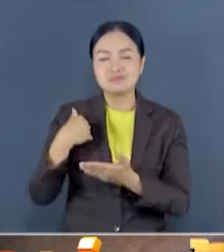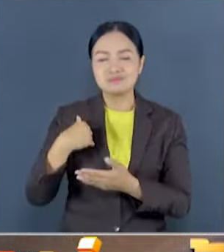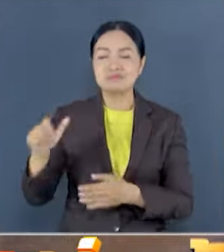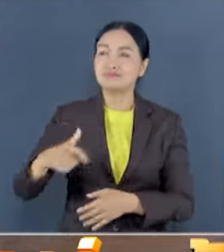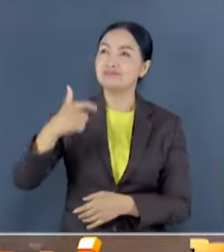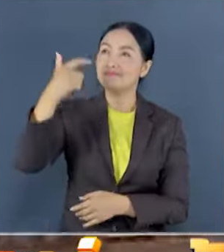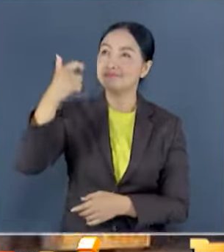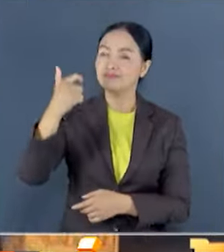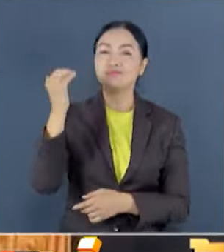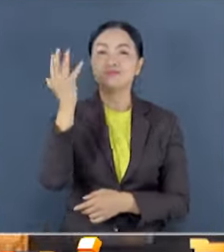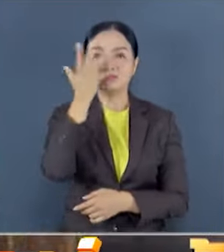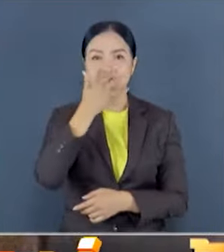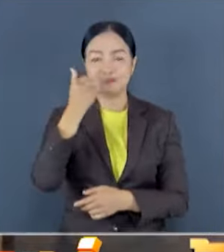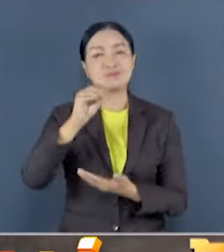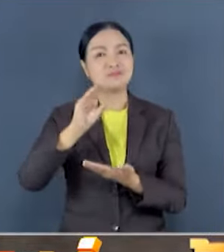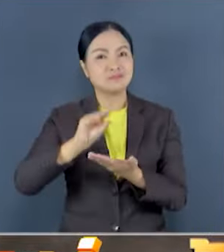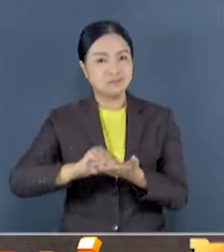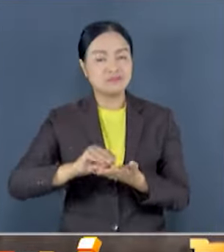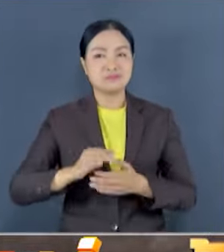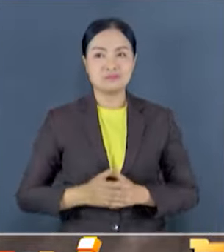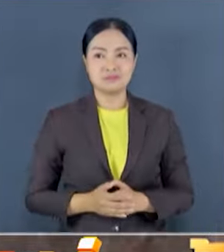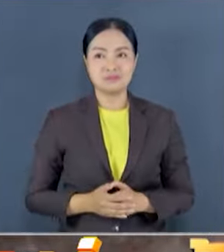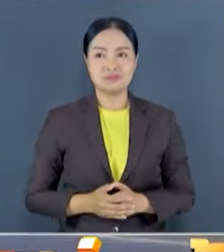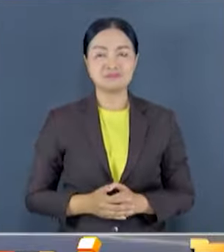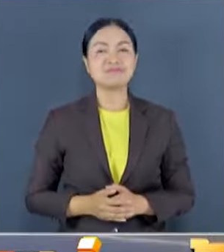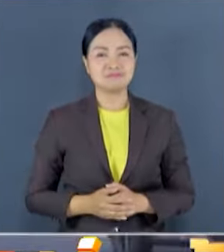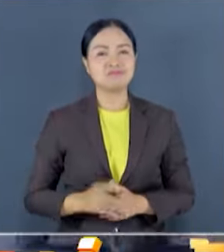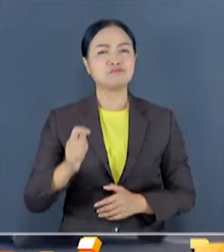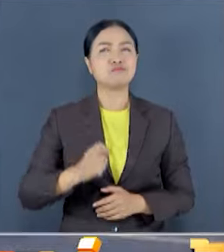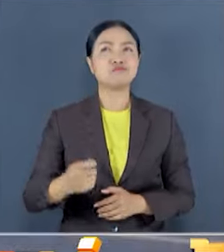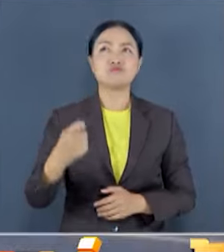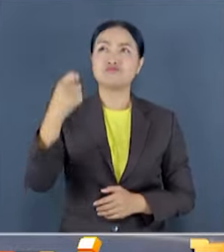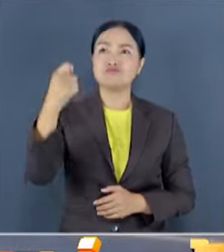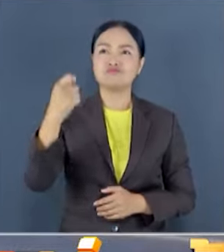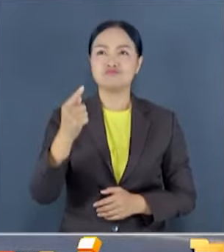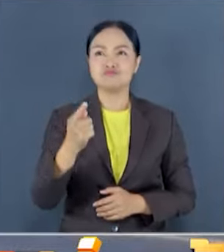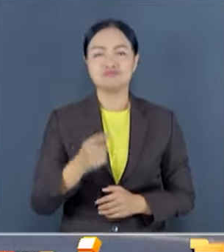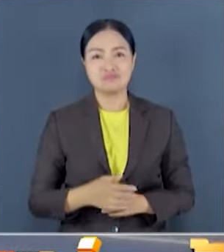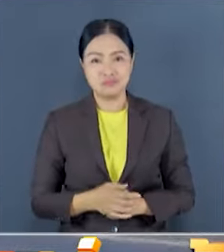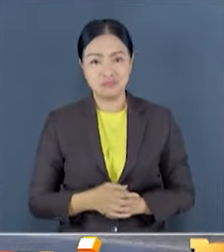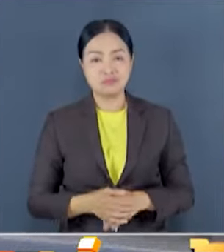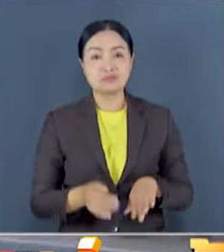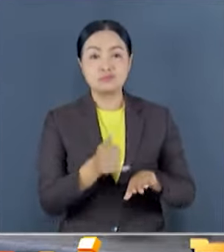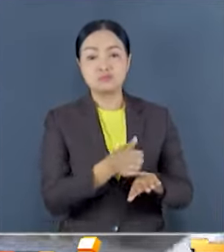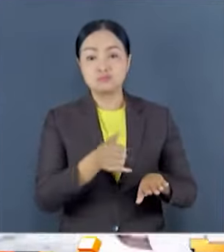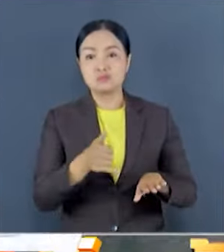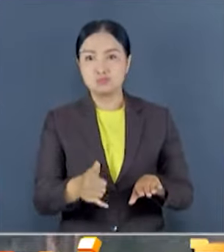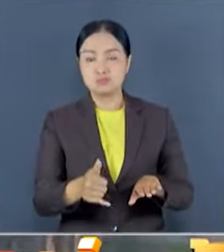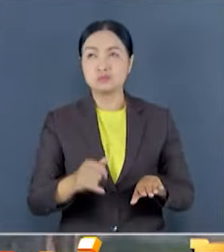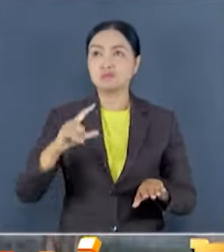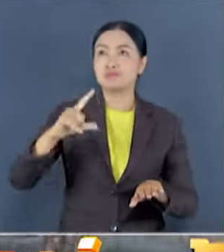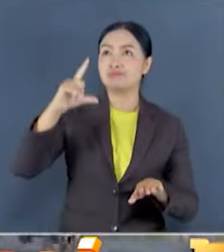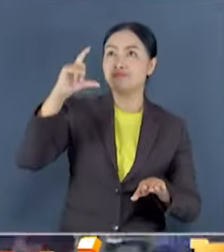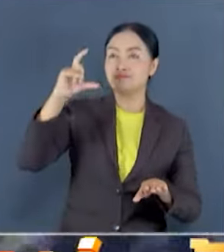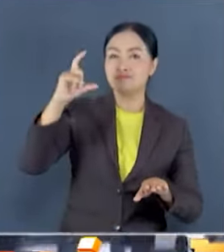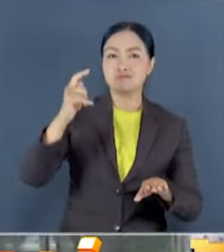ก็บความสวยงามว่าเป็นที่ระลึกด้วยนะแต่ว่า หมายเซลฟี่ต้องมา ใช่แต่ว่าลงไปถ่ายรูปอย่างไรก็ตามผู้ชมระมัดระวังกันนิด